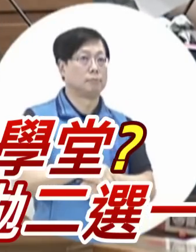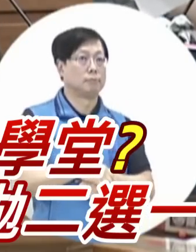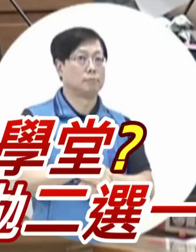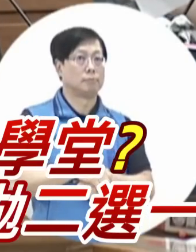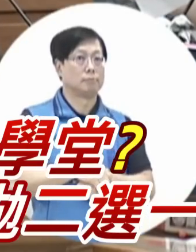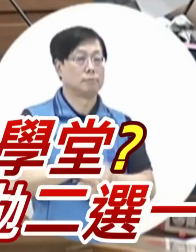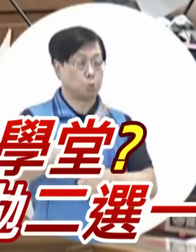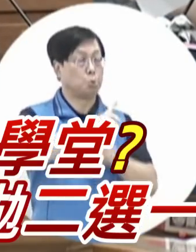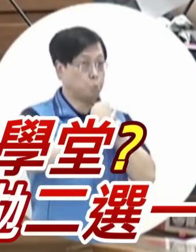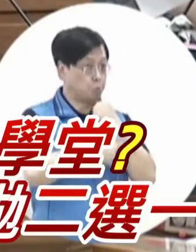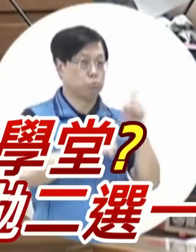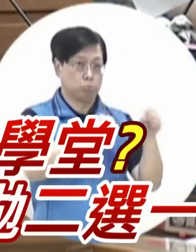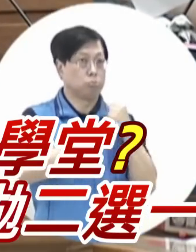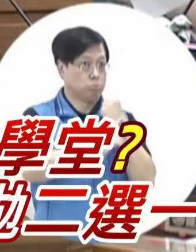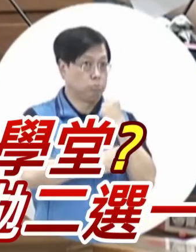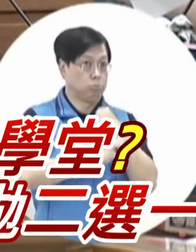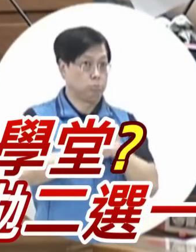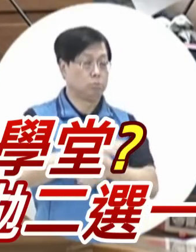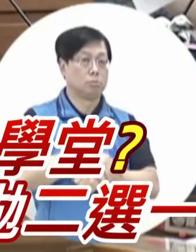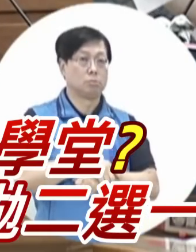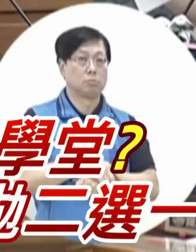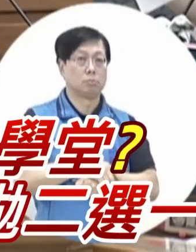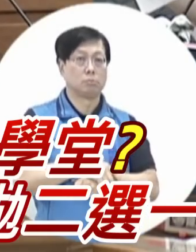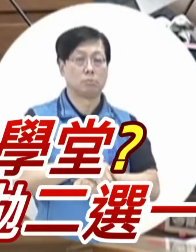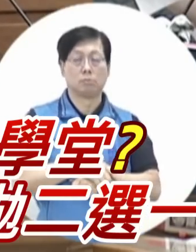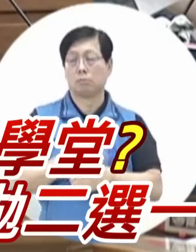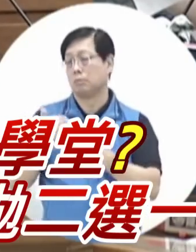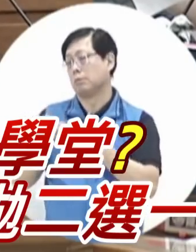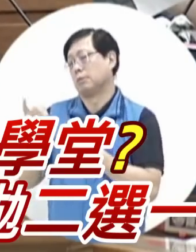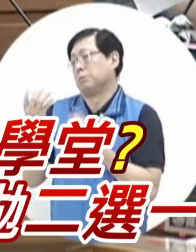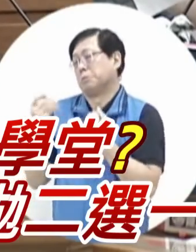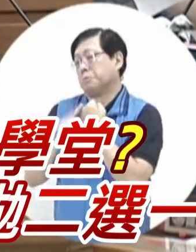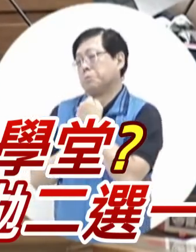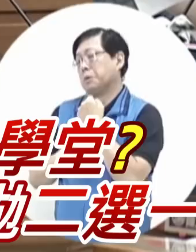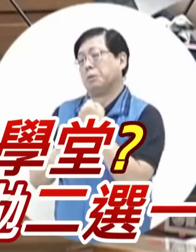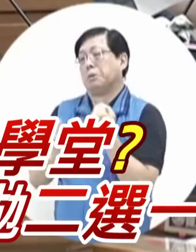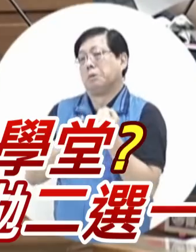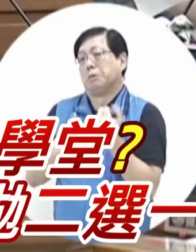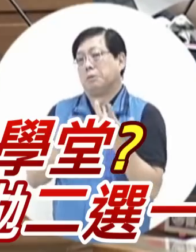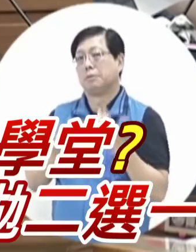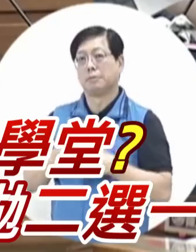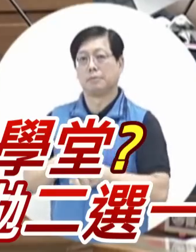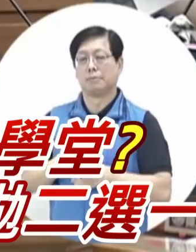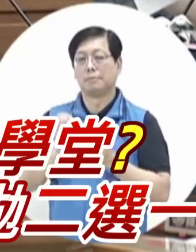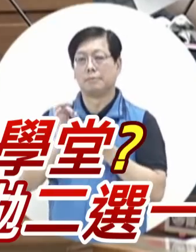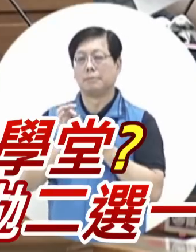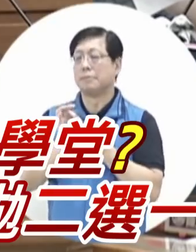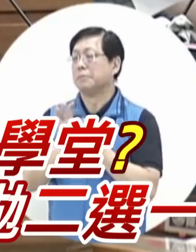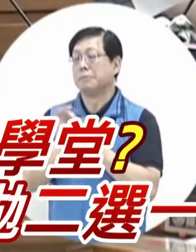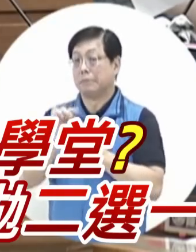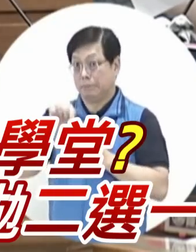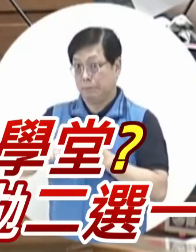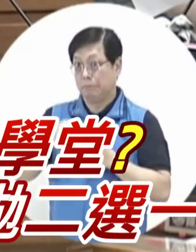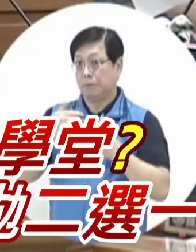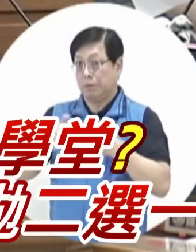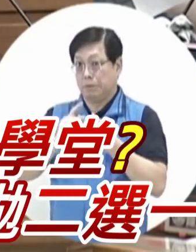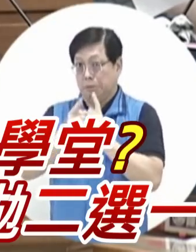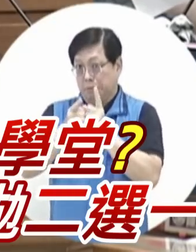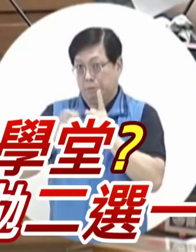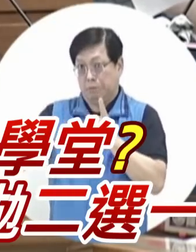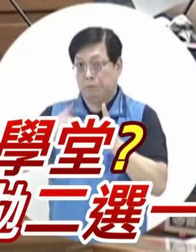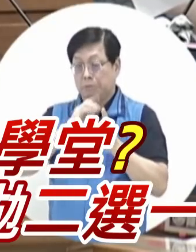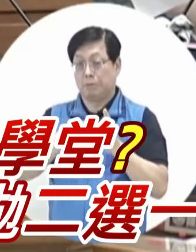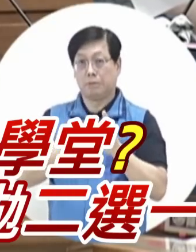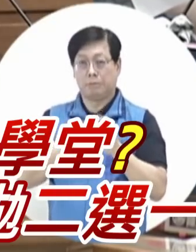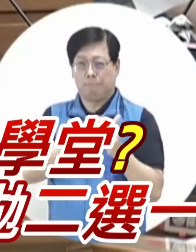有法治，按照法治来。 有法治，按照法治来。中国没有法治，你知道吧？哈，没关系。哈，中国这个无限上纲的国安控管，已